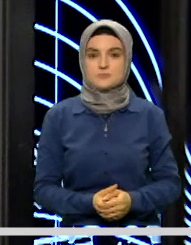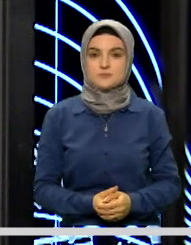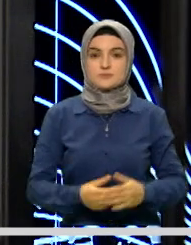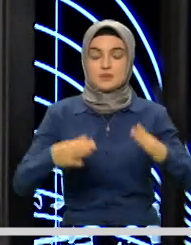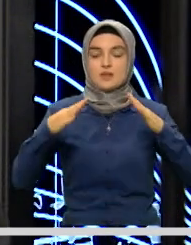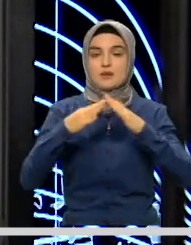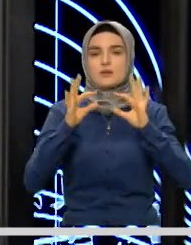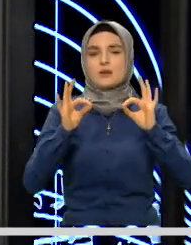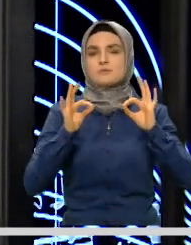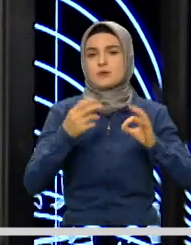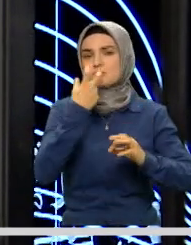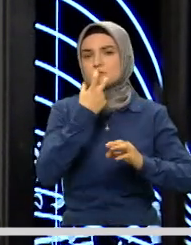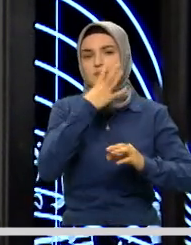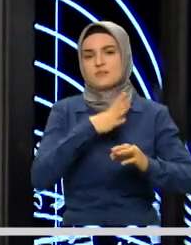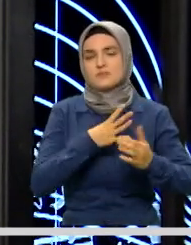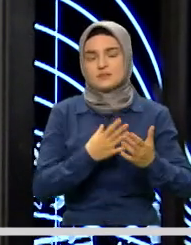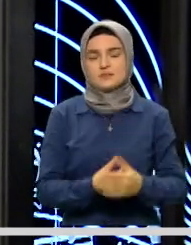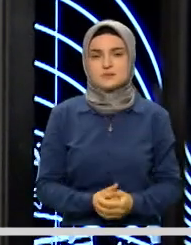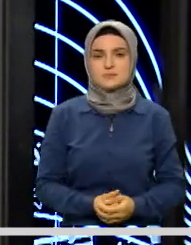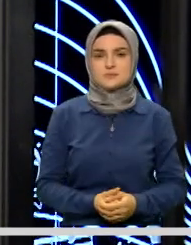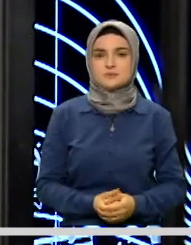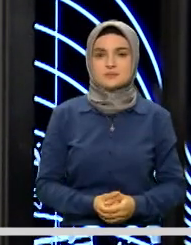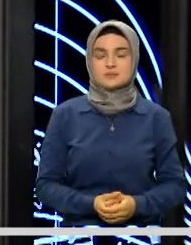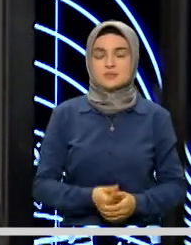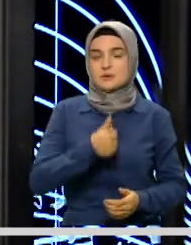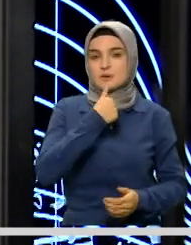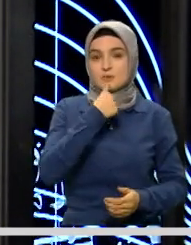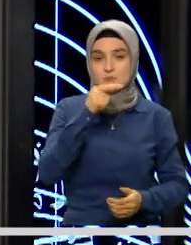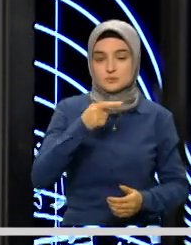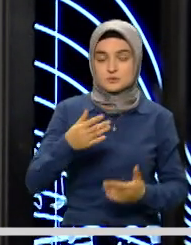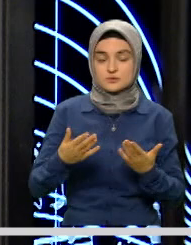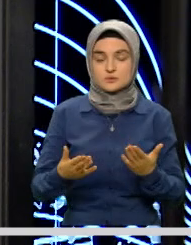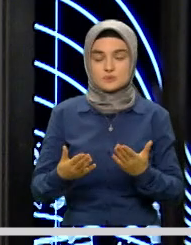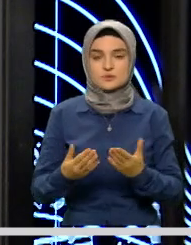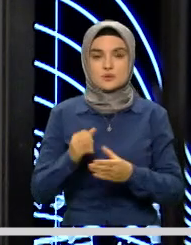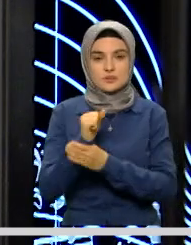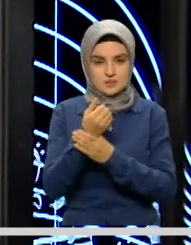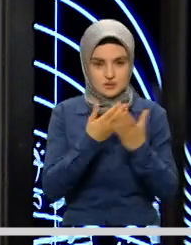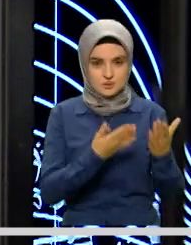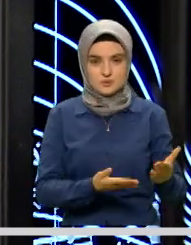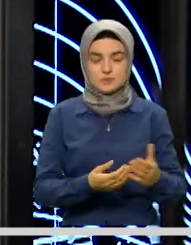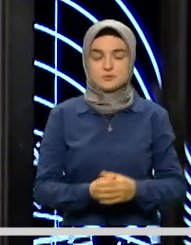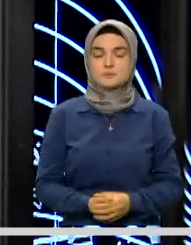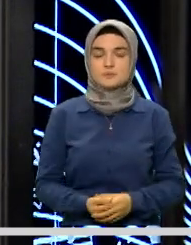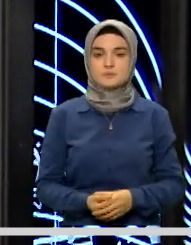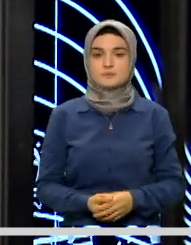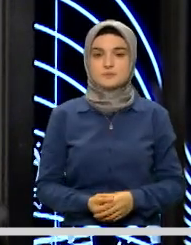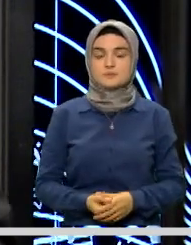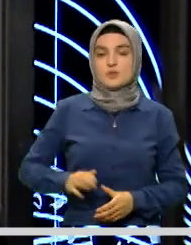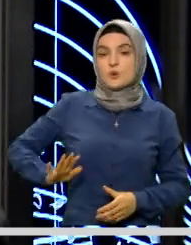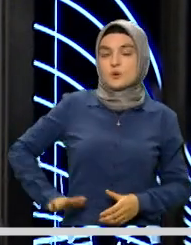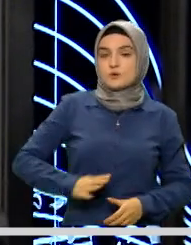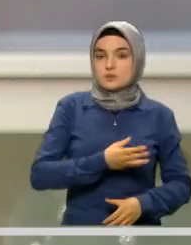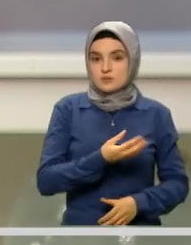Evimizde her an musiki vardı. Ne kadar güzel. Çünkü baba musikişi nasıl olunca tabii ki imam, hafız ve musikişi nasıl olunca evlatlar